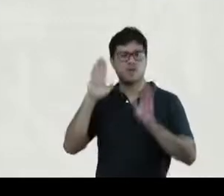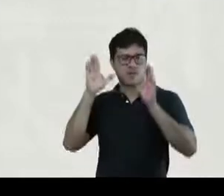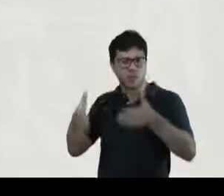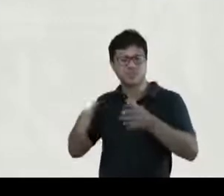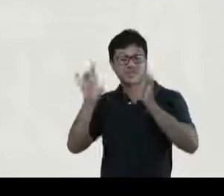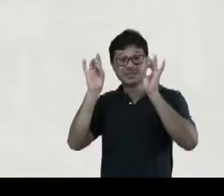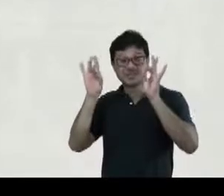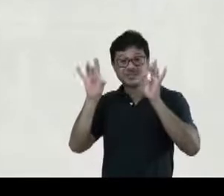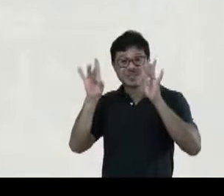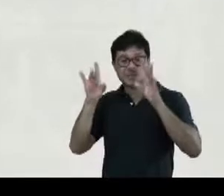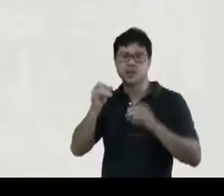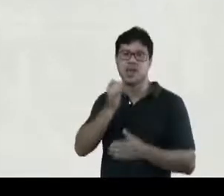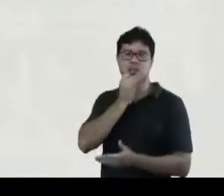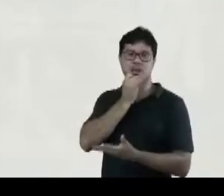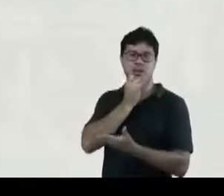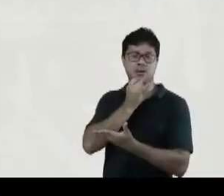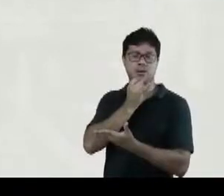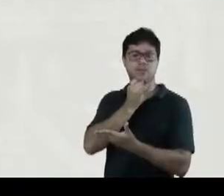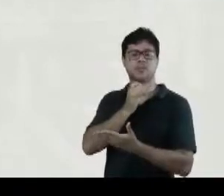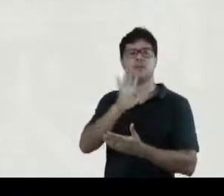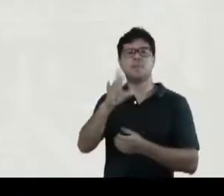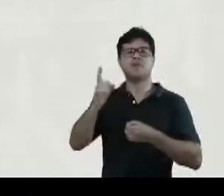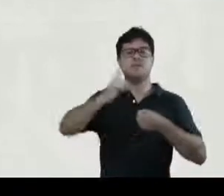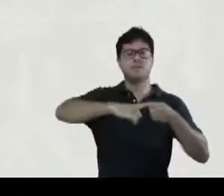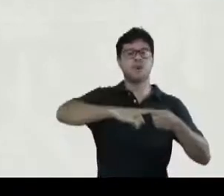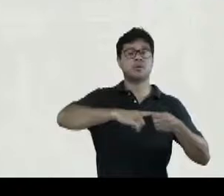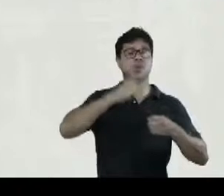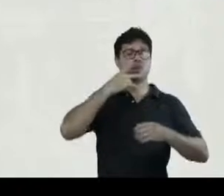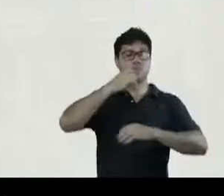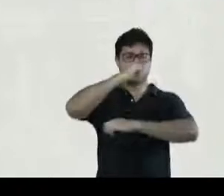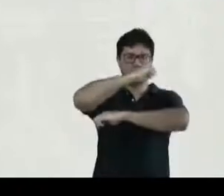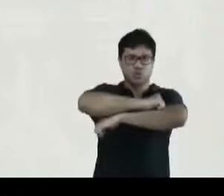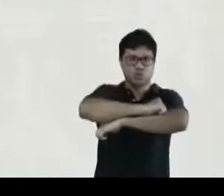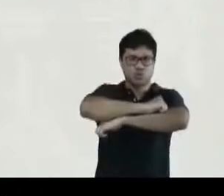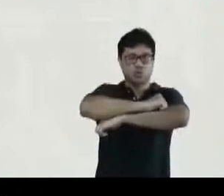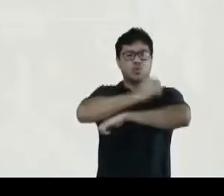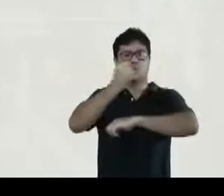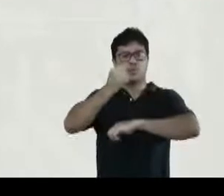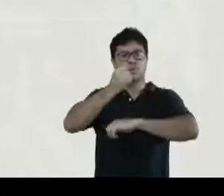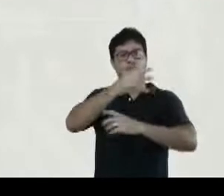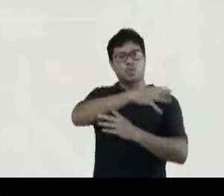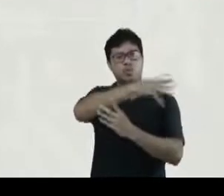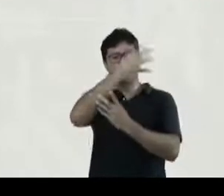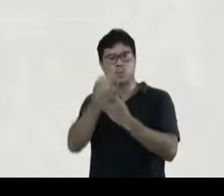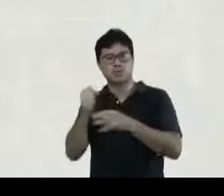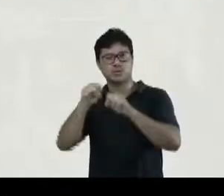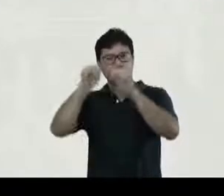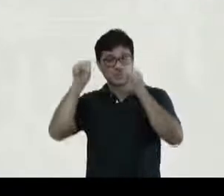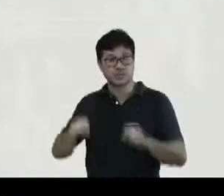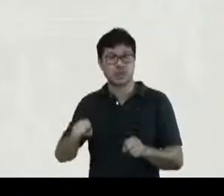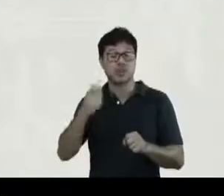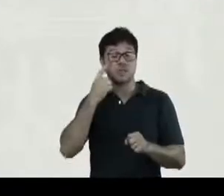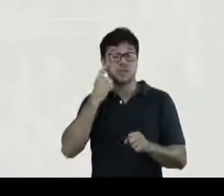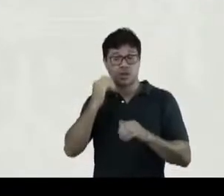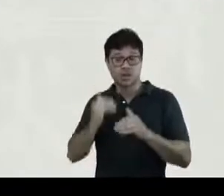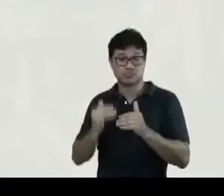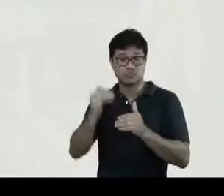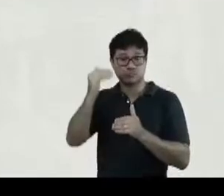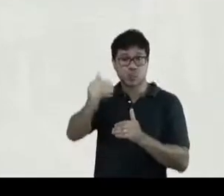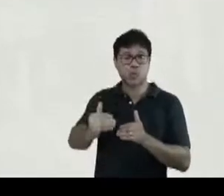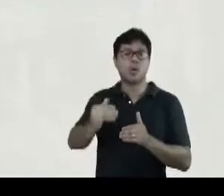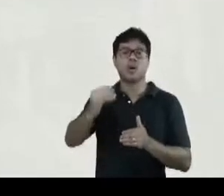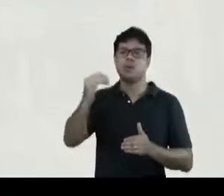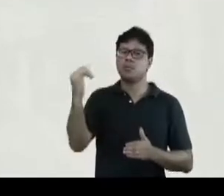Kehren wir aber zur Digitalisierung der Erschließung zurück. Ein für die Entwicklung zentraler, durch die Technik in